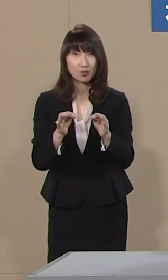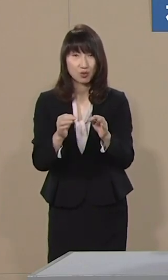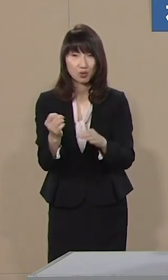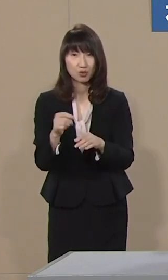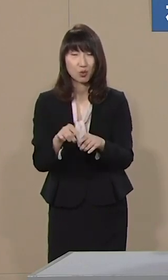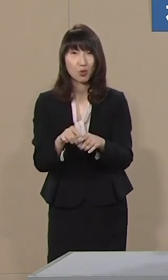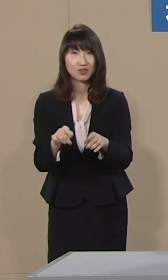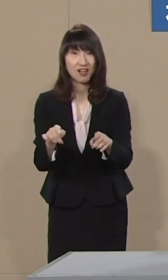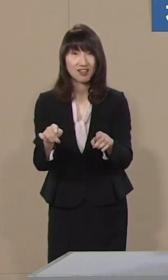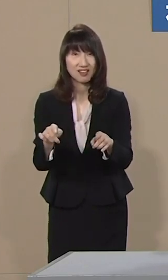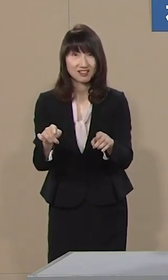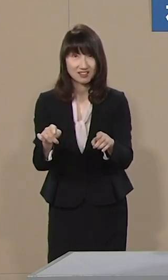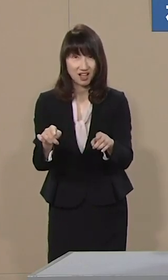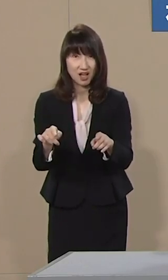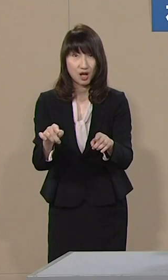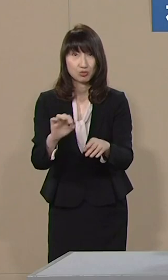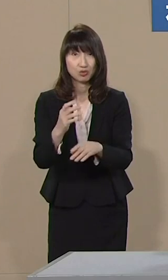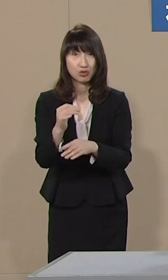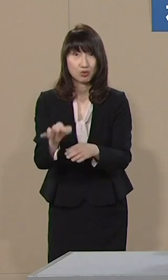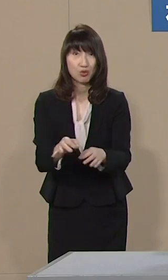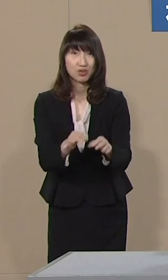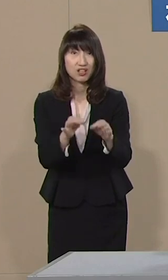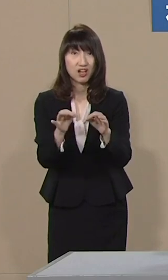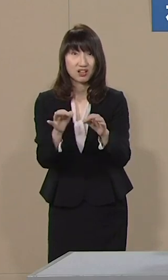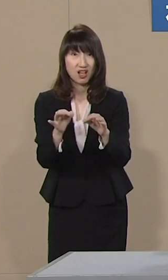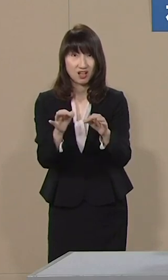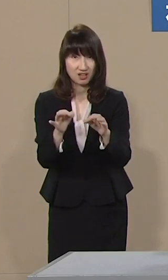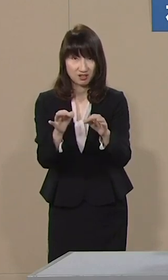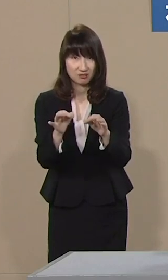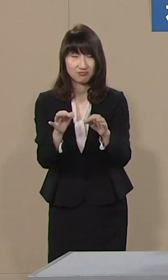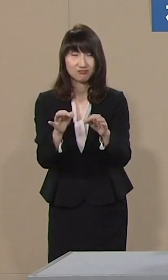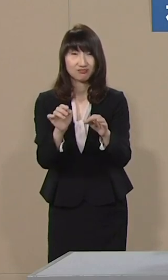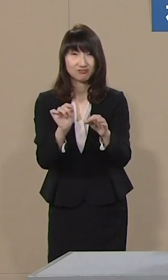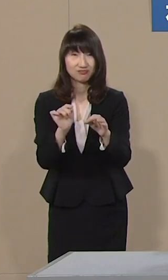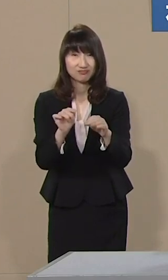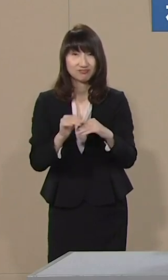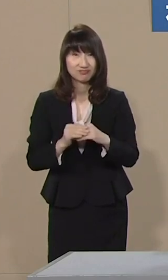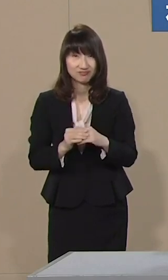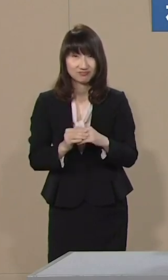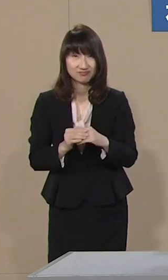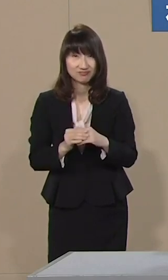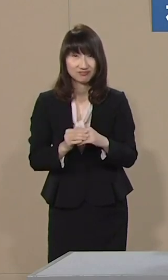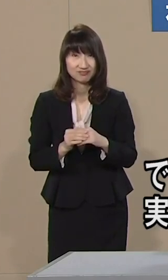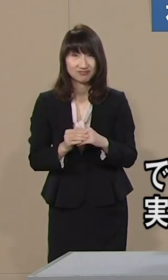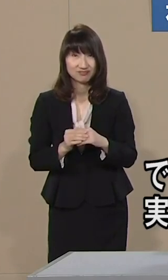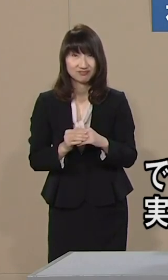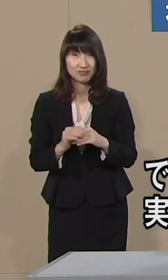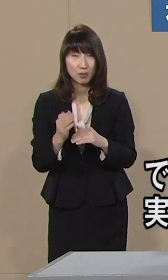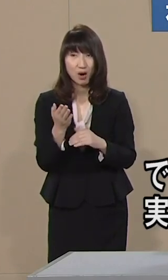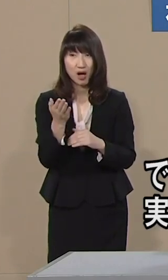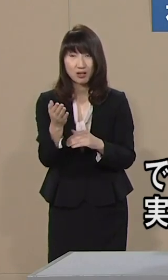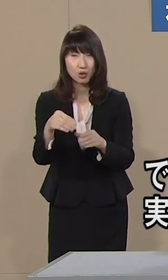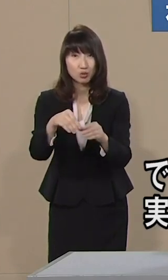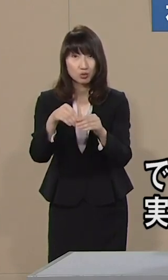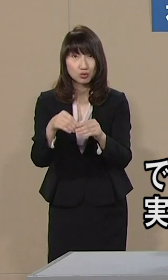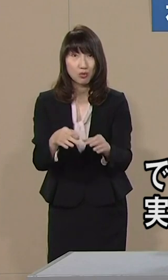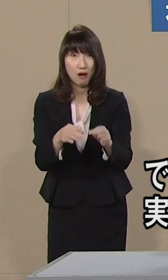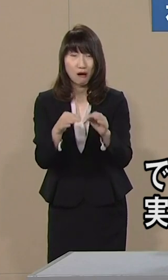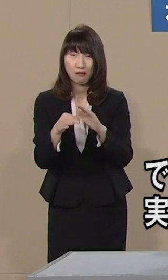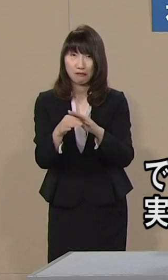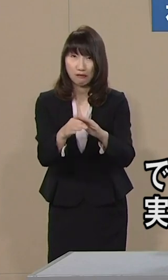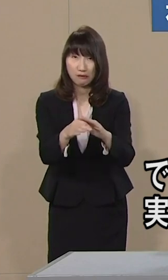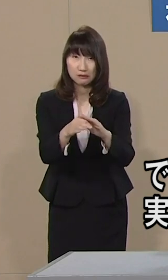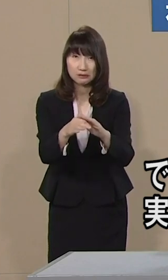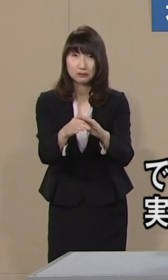な物価を引き上げそうです消費税増税は強制的な物価の引き上げでもあなたの賃金は上がっていない